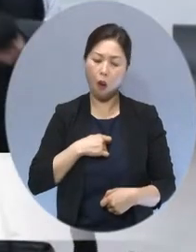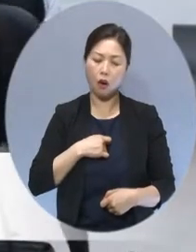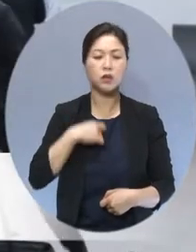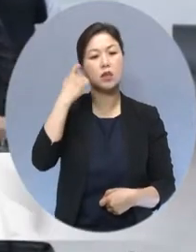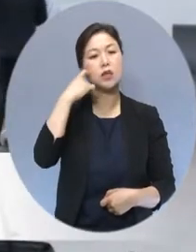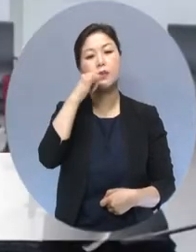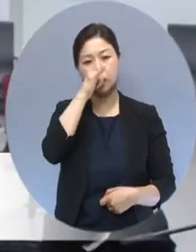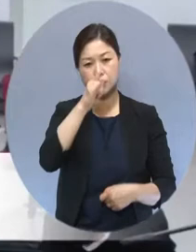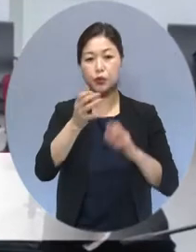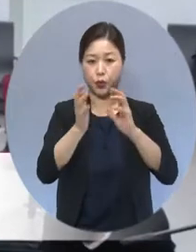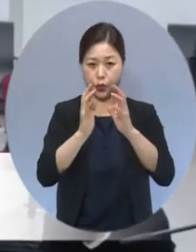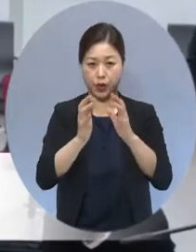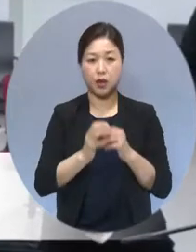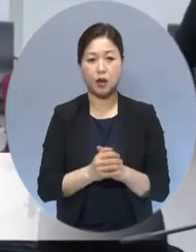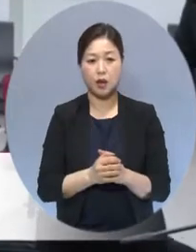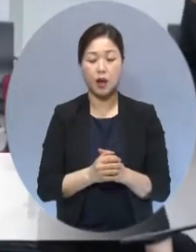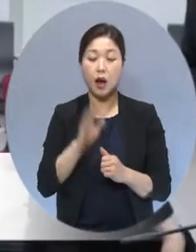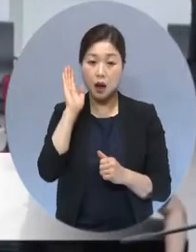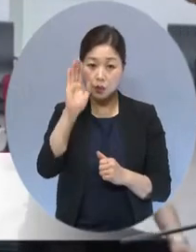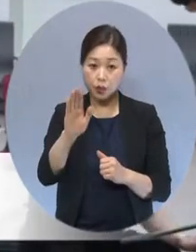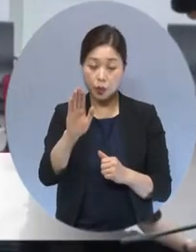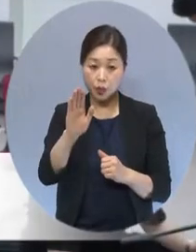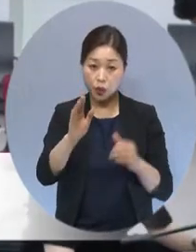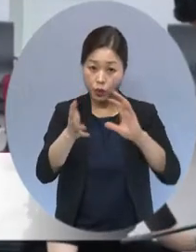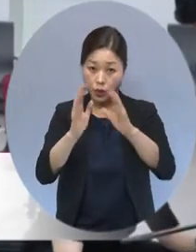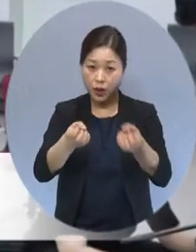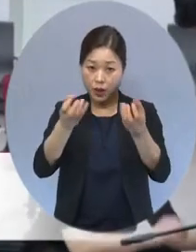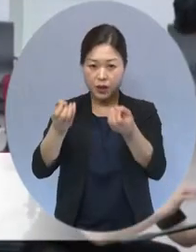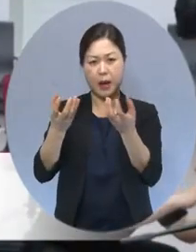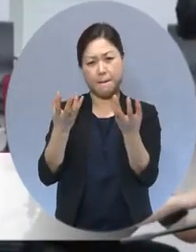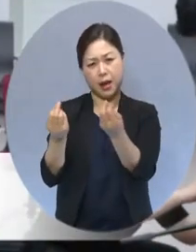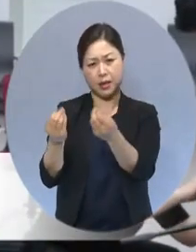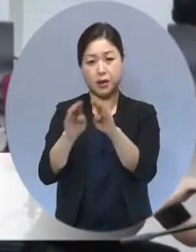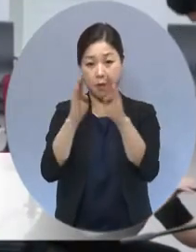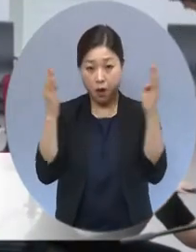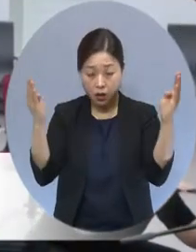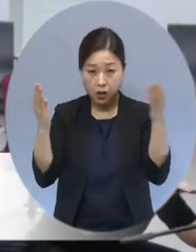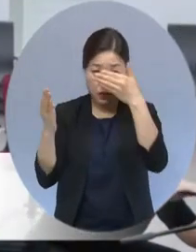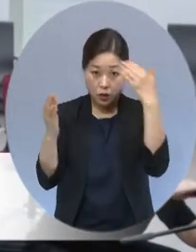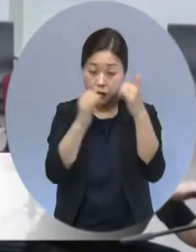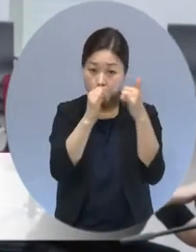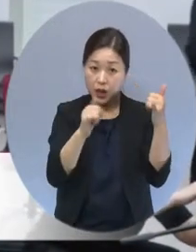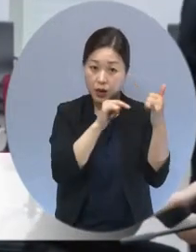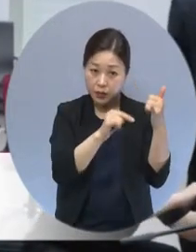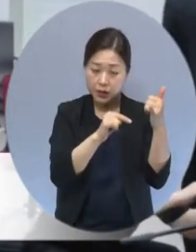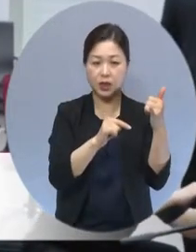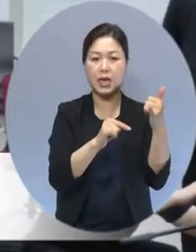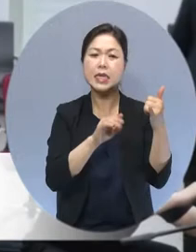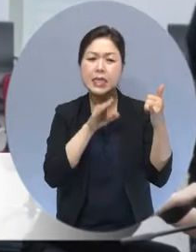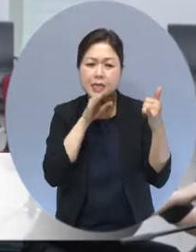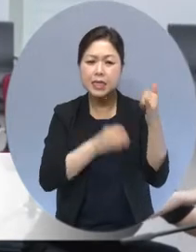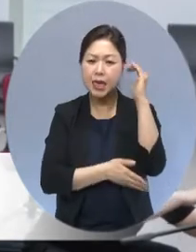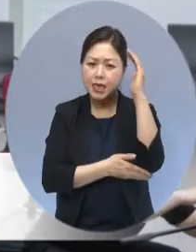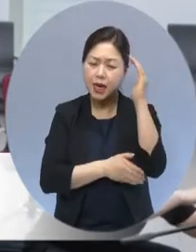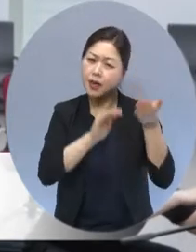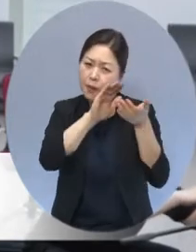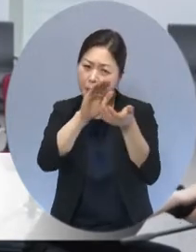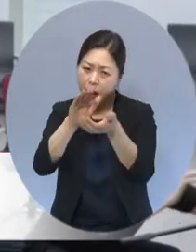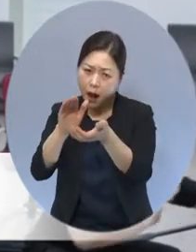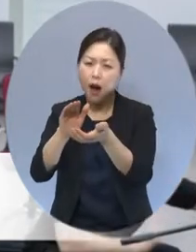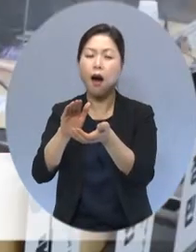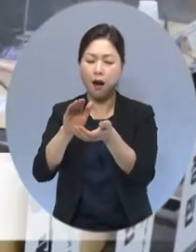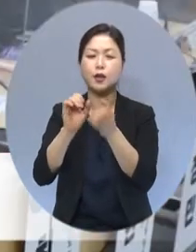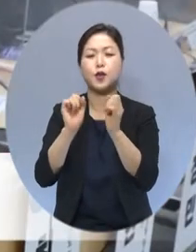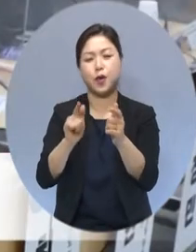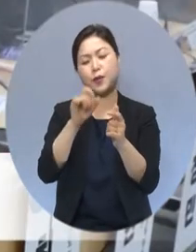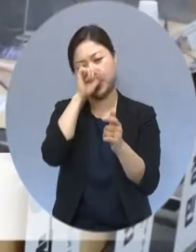토론회였다라고 생각을 하고요. 앞으로도 이런 자리가 좀 많이 마련돼서 청년분들의 좀 이런 나이 것 생생한 이야기들이 많이 담겨졌으면